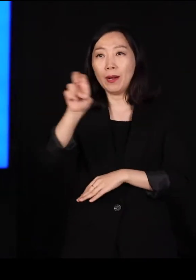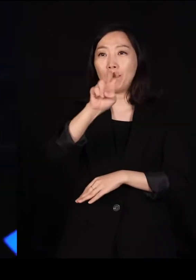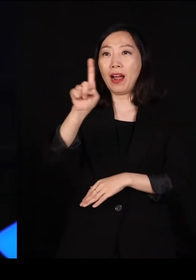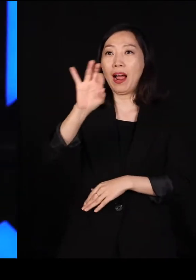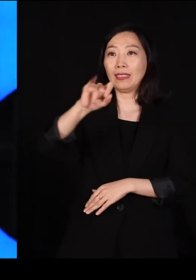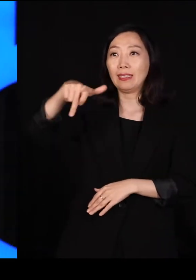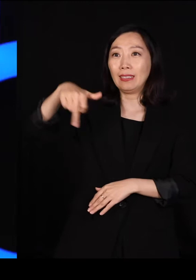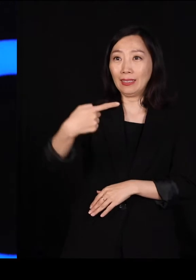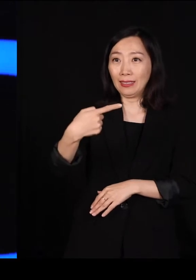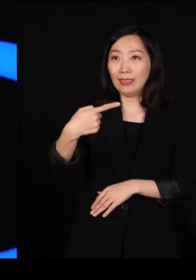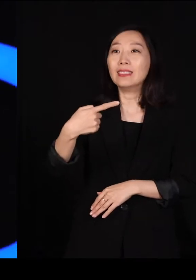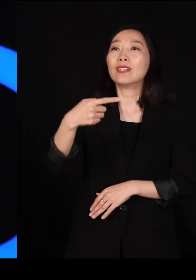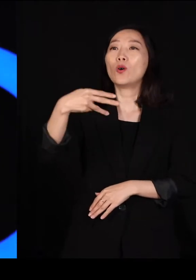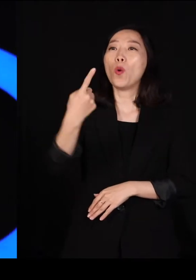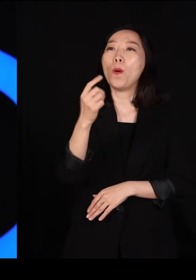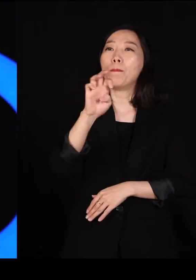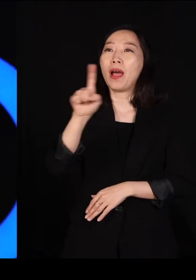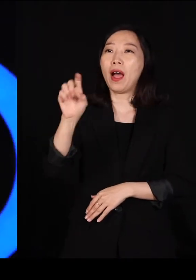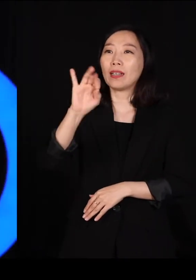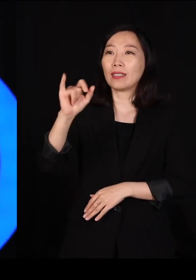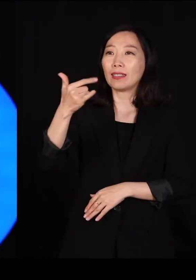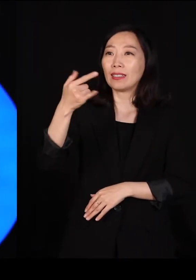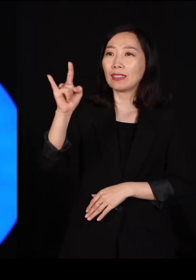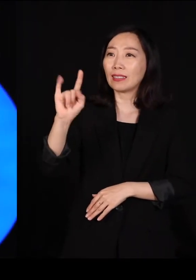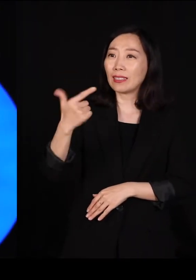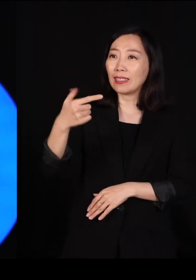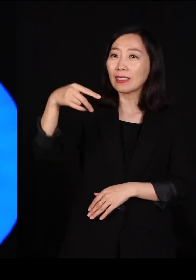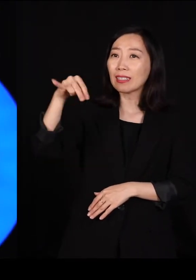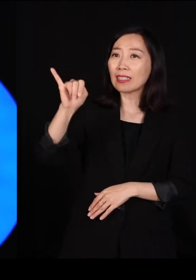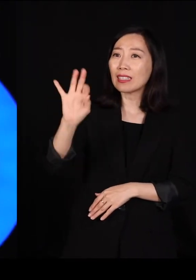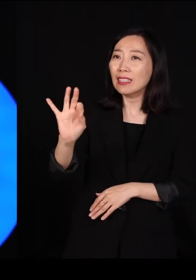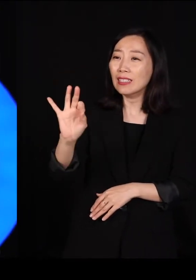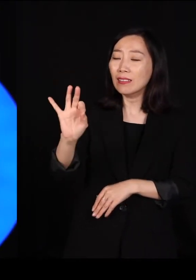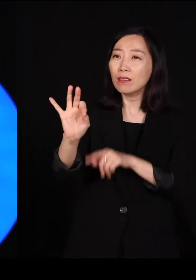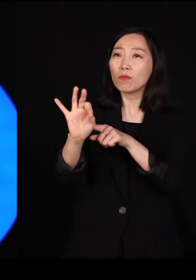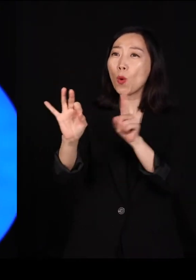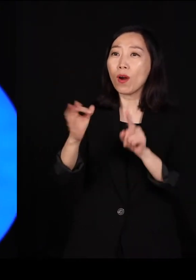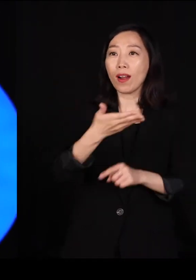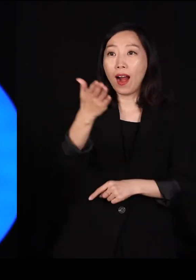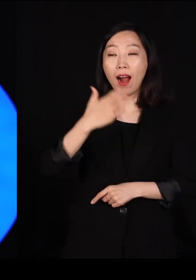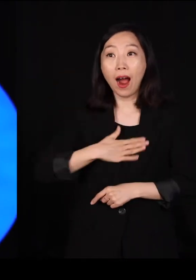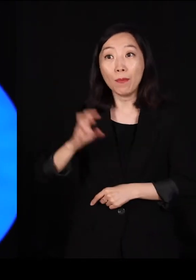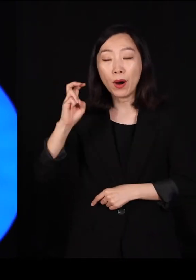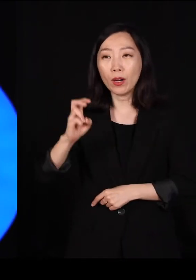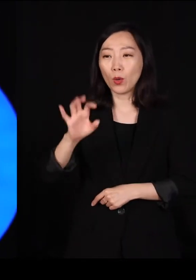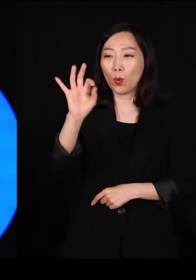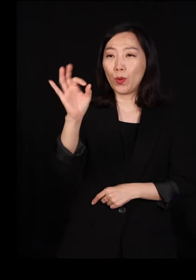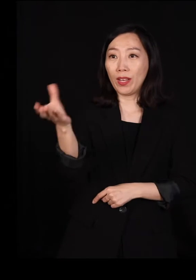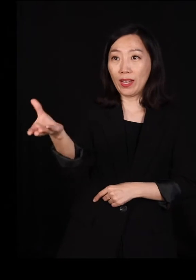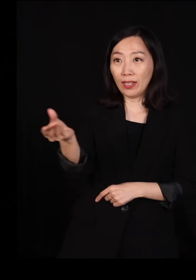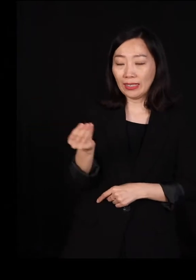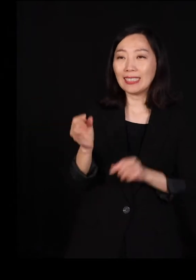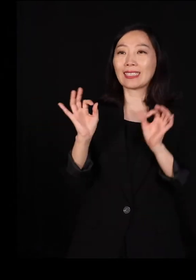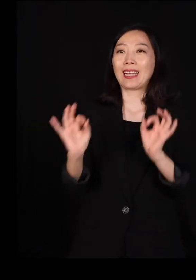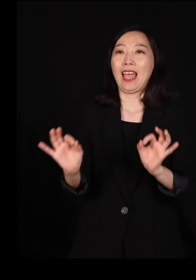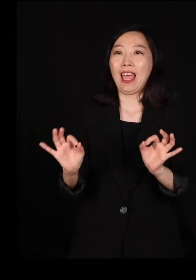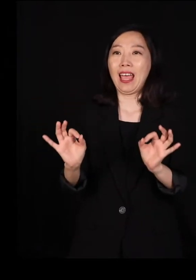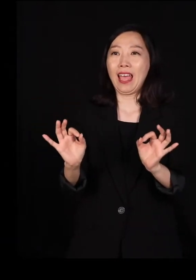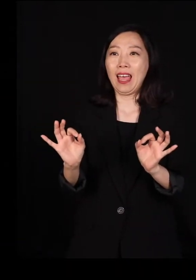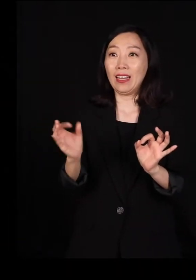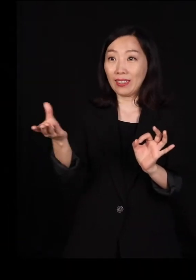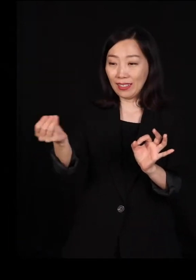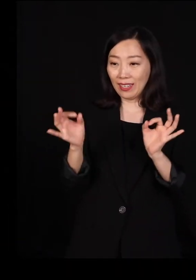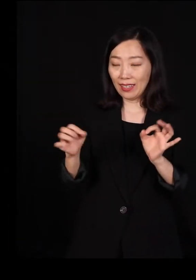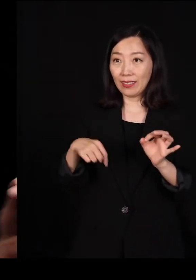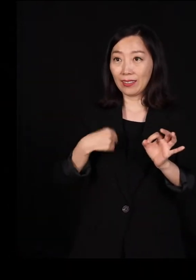싶대요. 마이크로 파이낸싱이 뭔지 이미 아실 수도 있을 것 같은데 그게 소액 대출 같은 거예요. 소액의